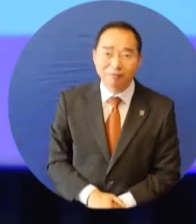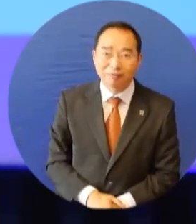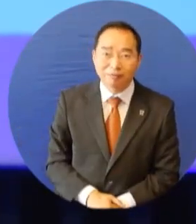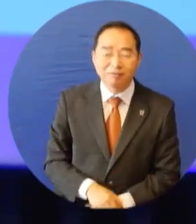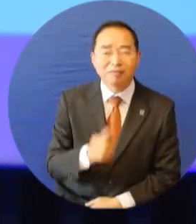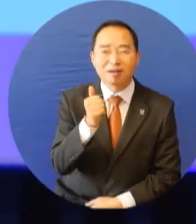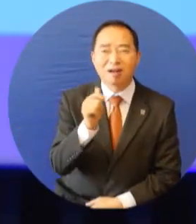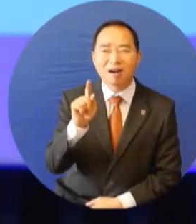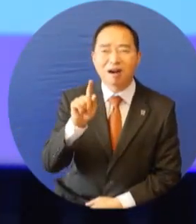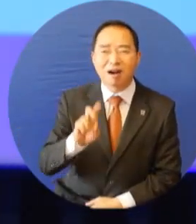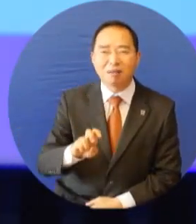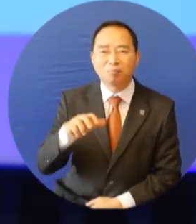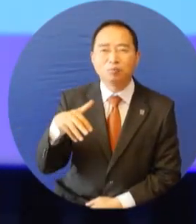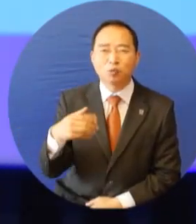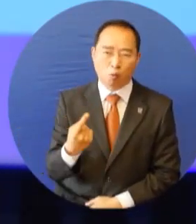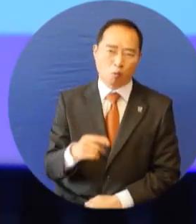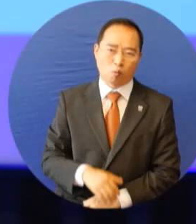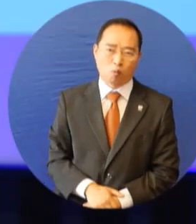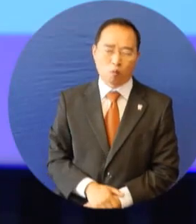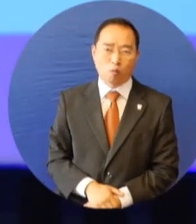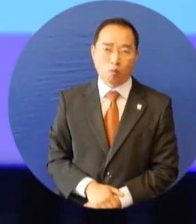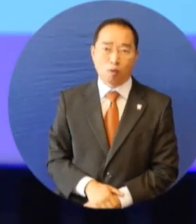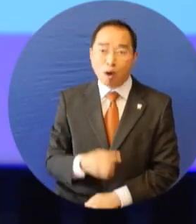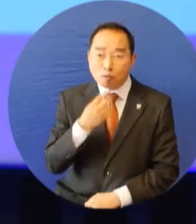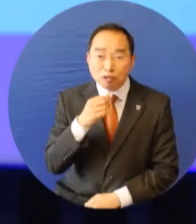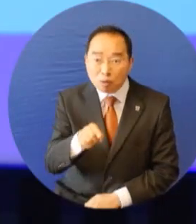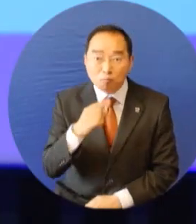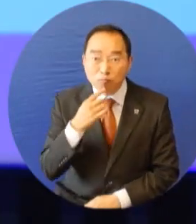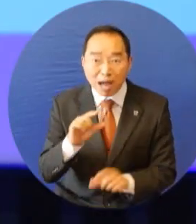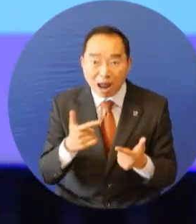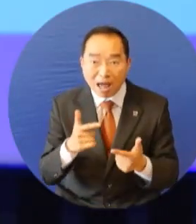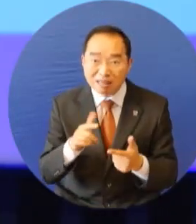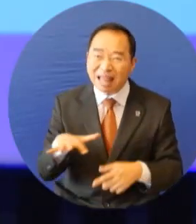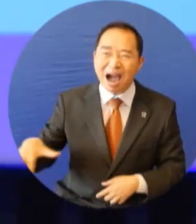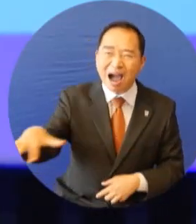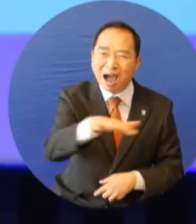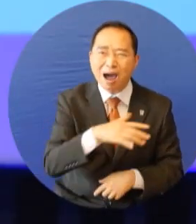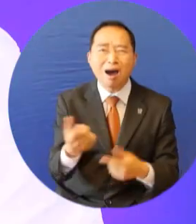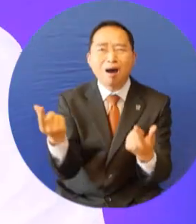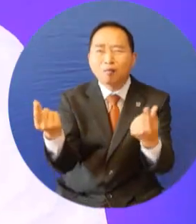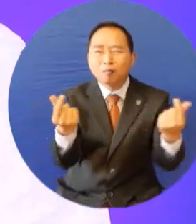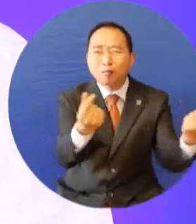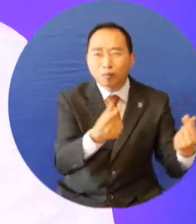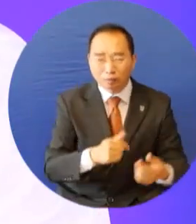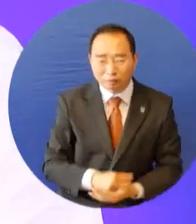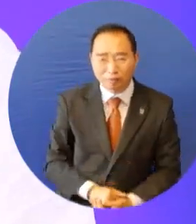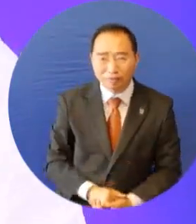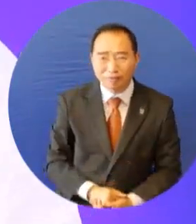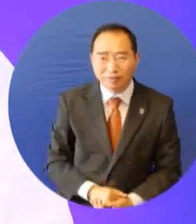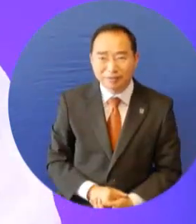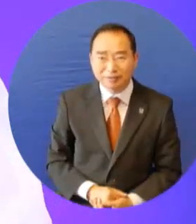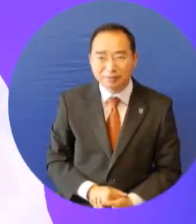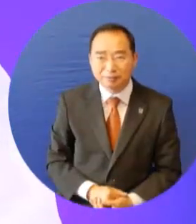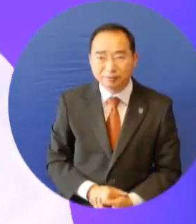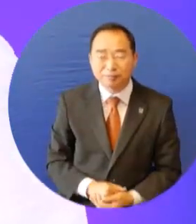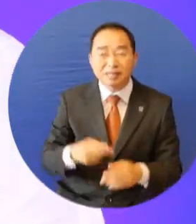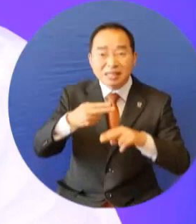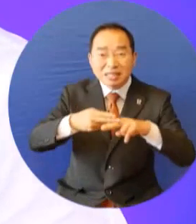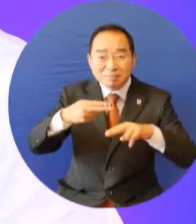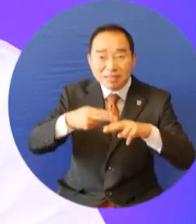다른 요리에 가미할 수도 있고 함초만 그런 게 아니에요. 모든 게 다